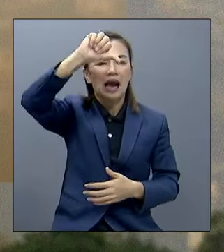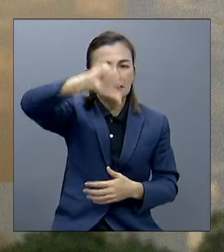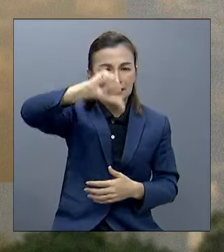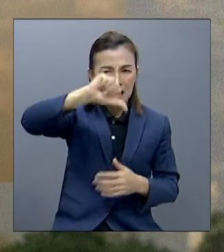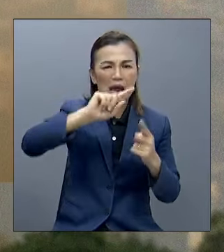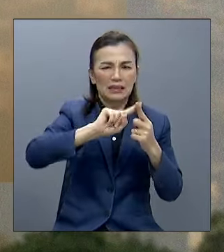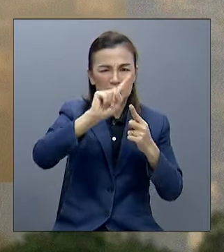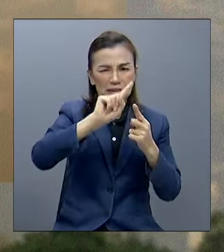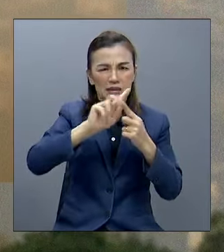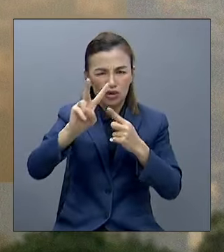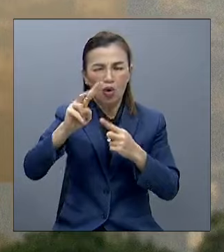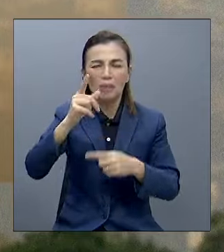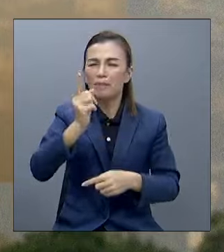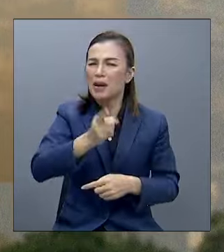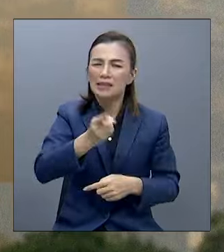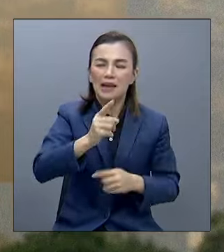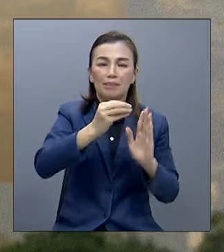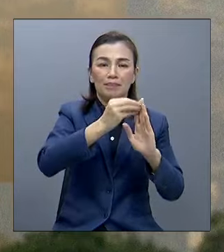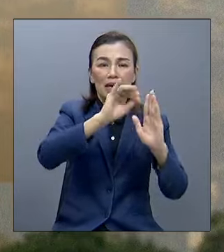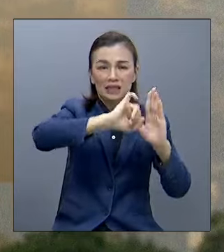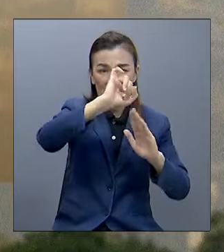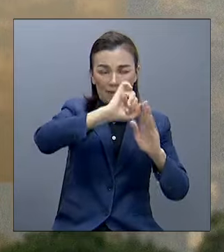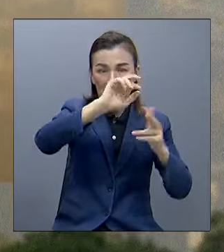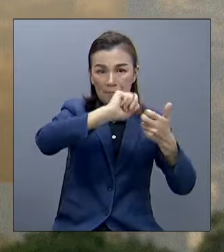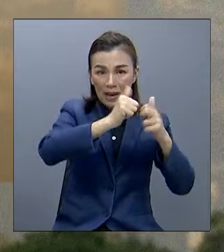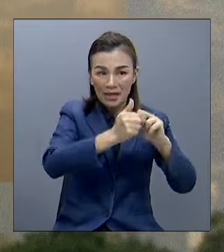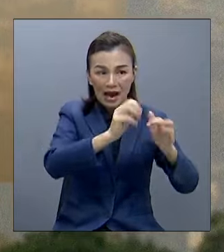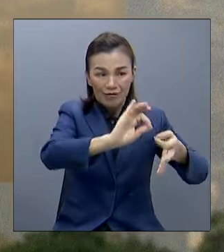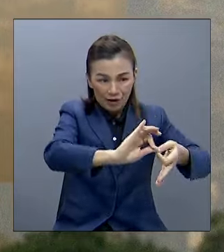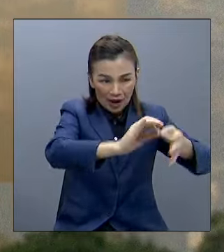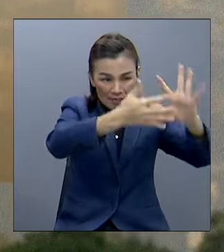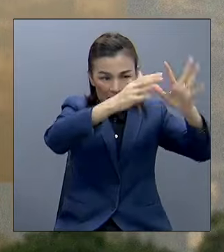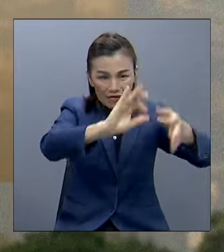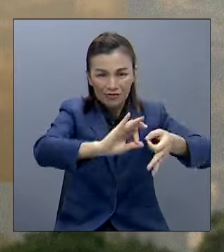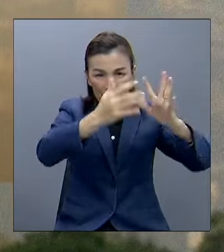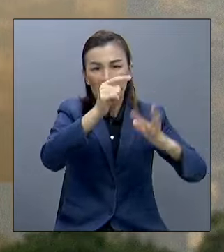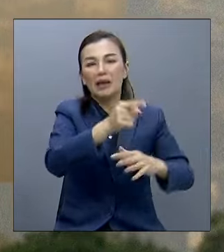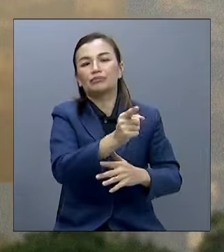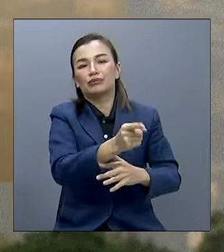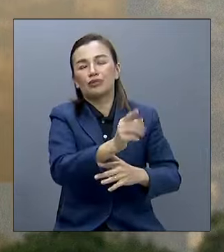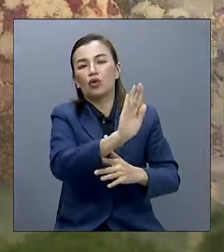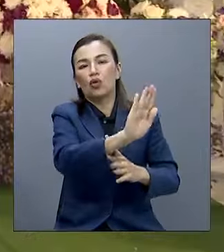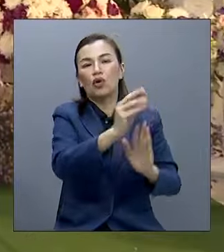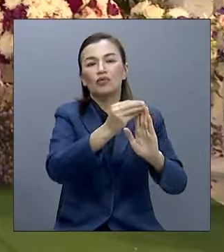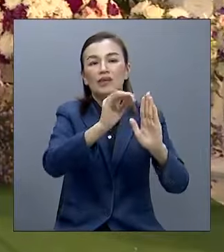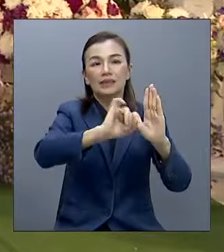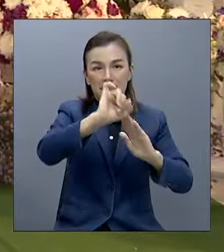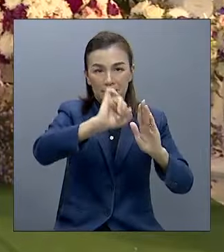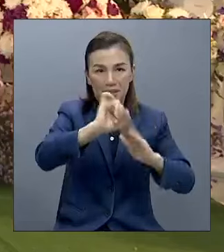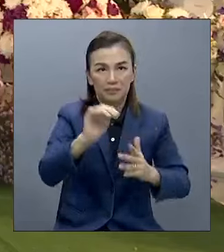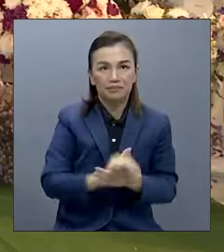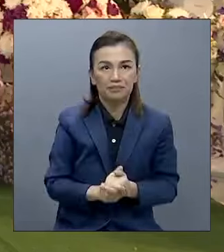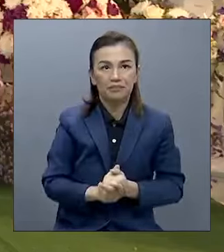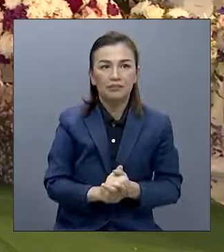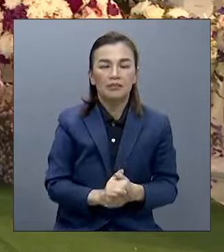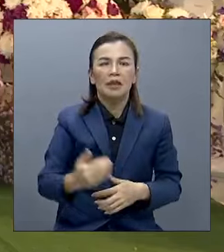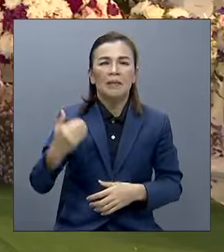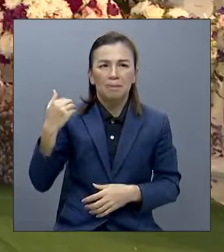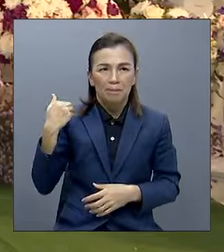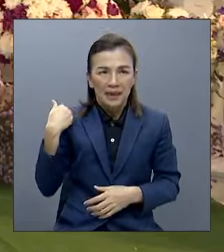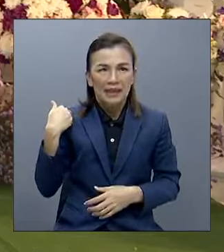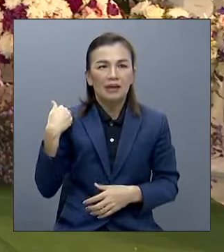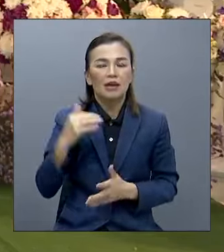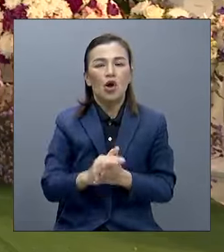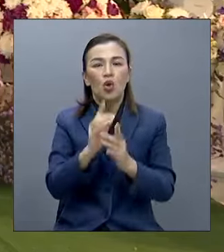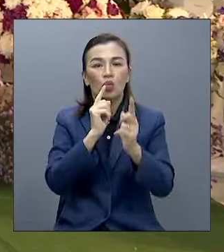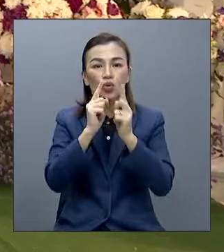จจัยหลักๆก็คือฝุ่นควันข้ามแดนและไฟป่าที่เกิดขึ้นในพื้นที่ค่ะ ปัญหานี้ถูกหยิบยกมาพูดอีกครั้งหนึ่งคุณผู้ชมเมื่ออา